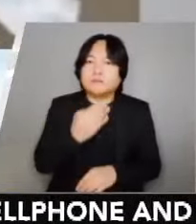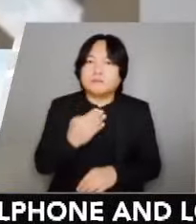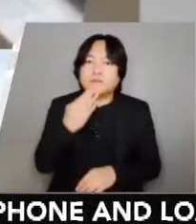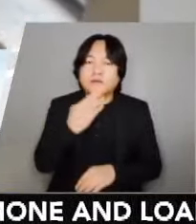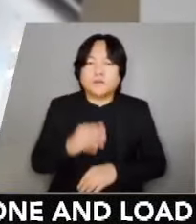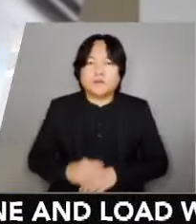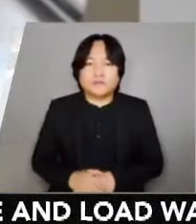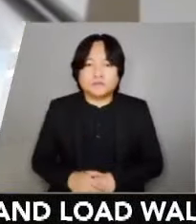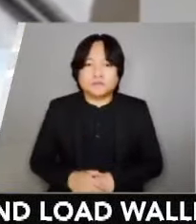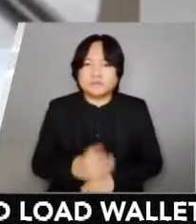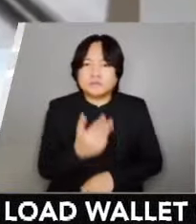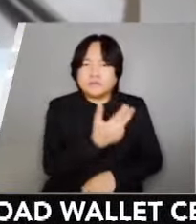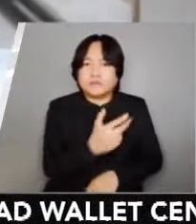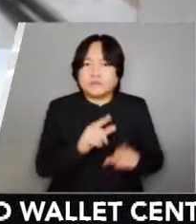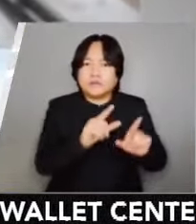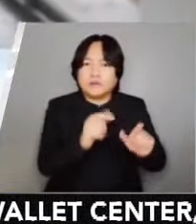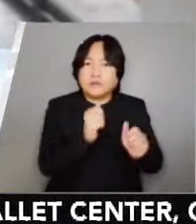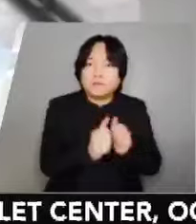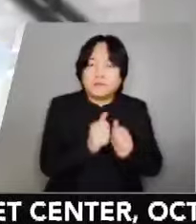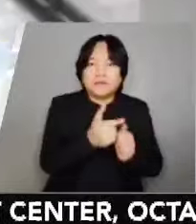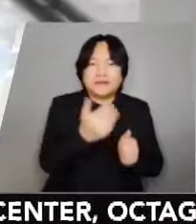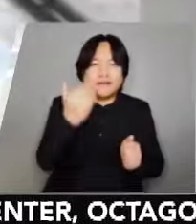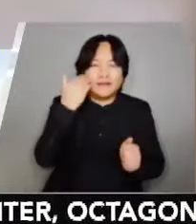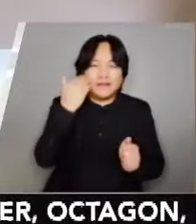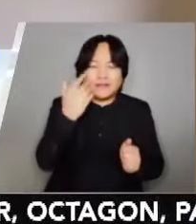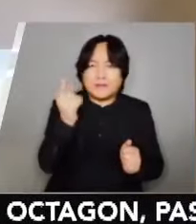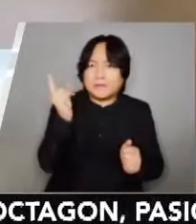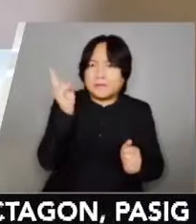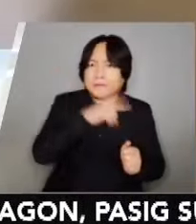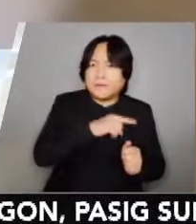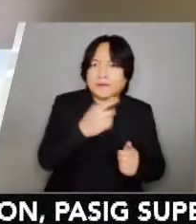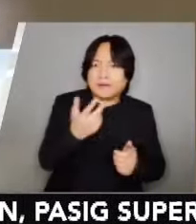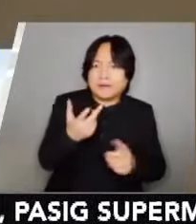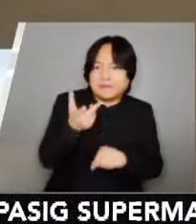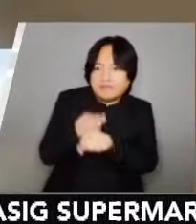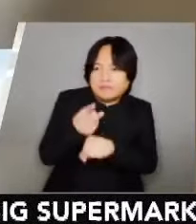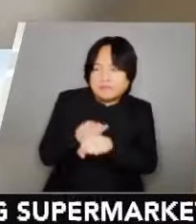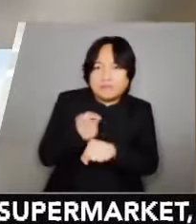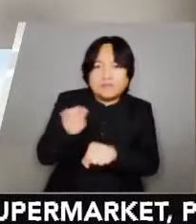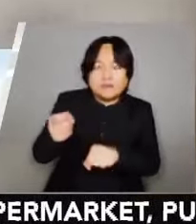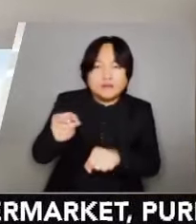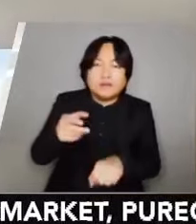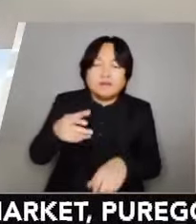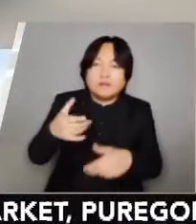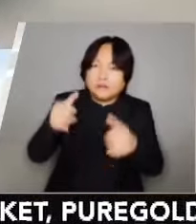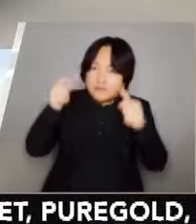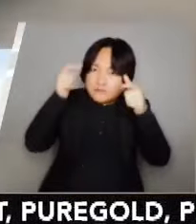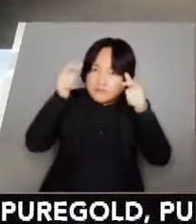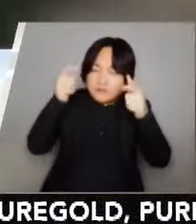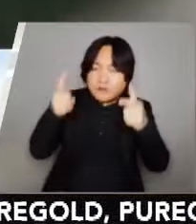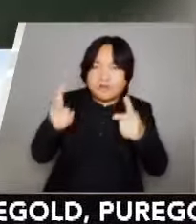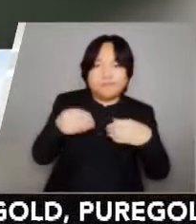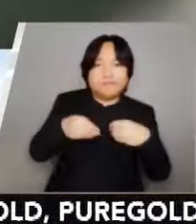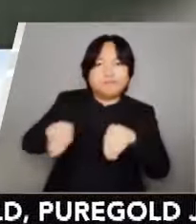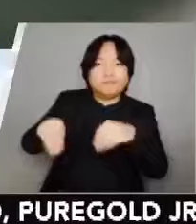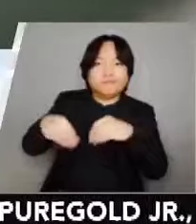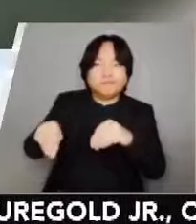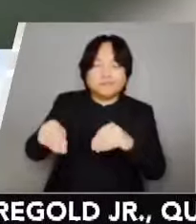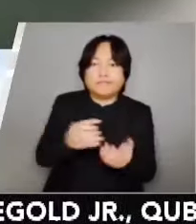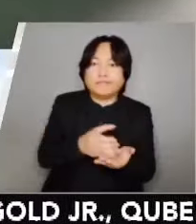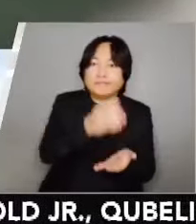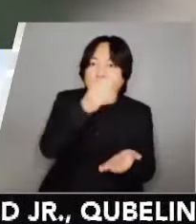sospek ng artificial insemination para sa mga baka. Ang presyo ng bawat bote ng kanilang produkto nagkakahalaga